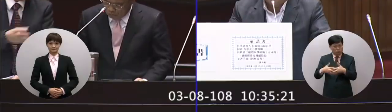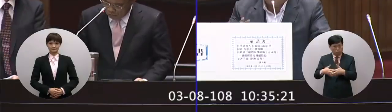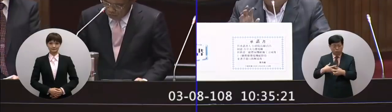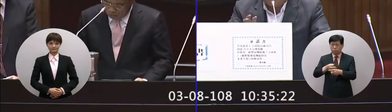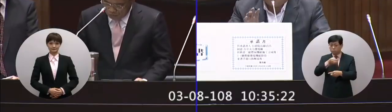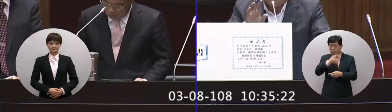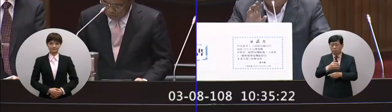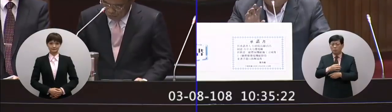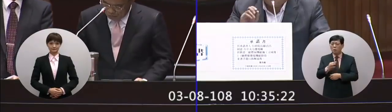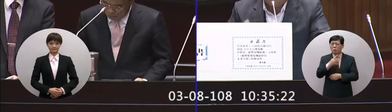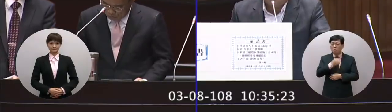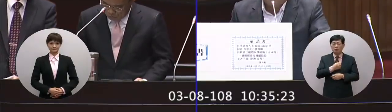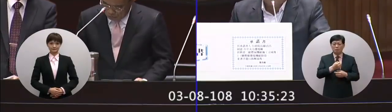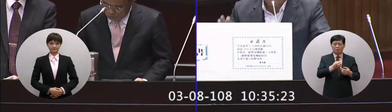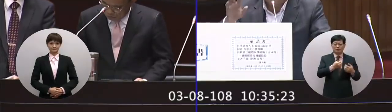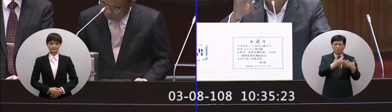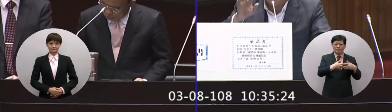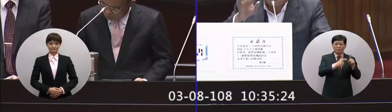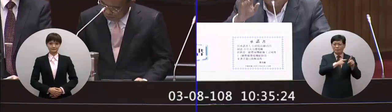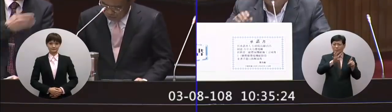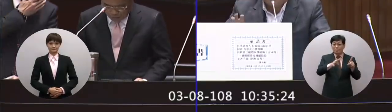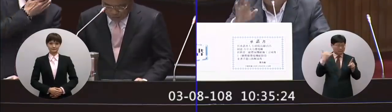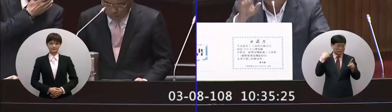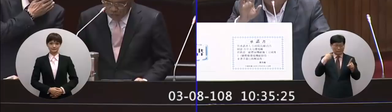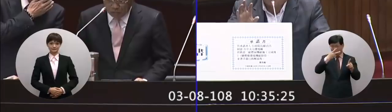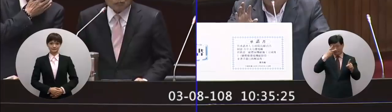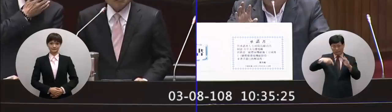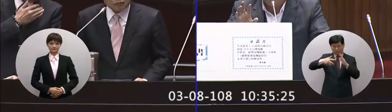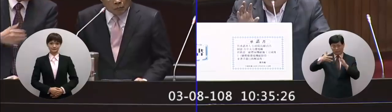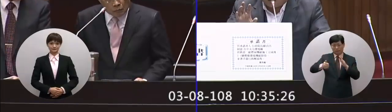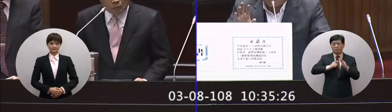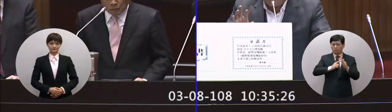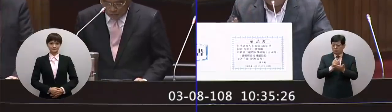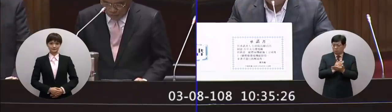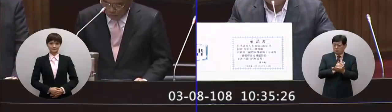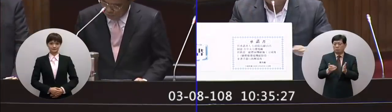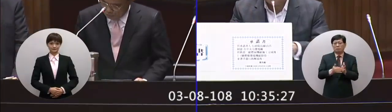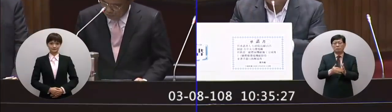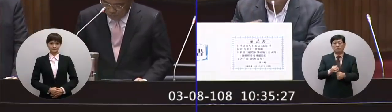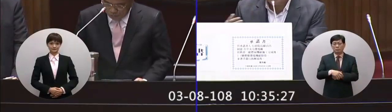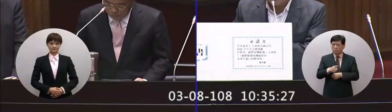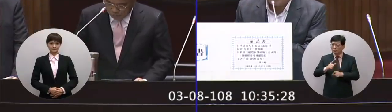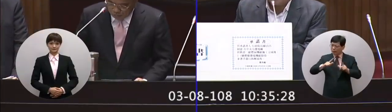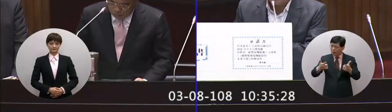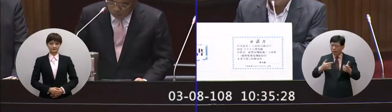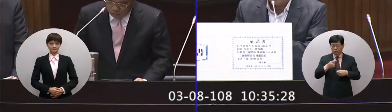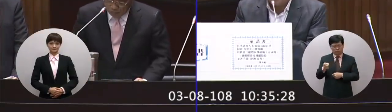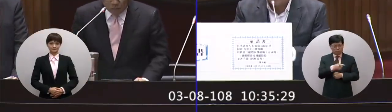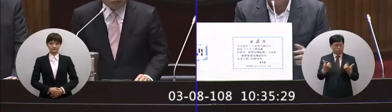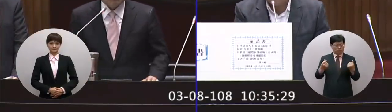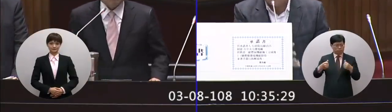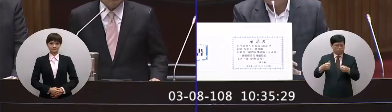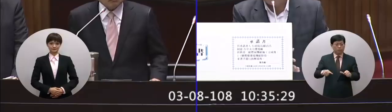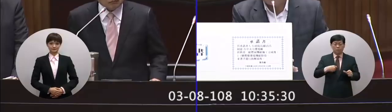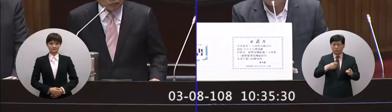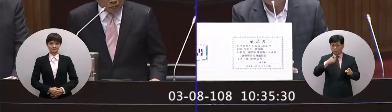来，为什么会有这个一到四号机？因为他们当时赖前院长有做过了评估，这样子是大概是等量的，可以